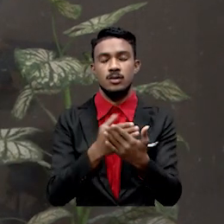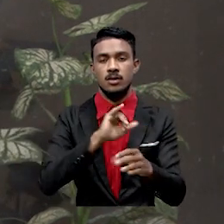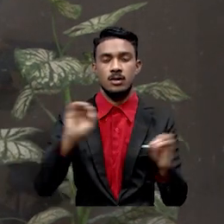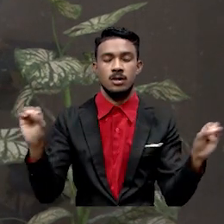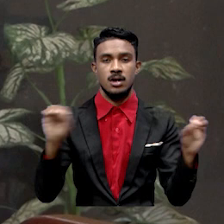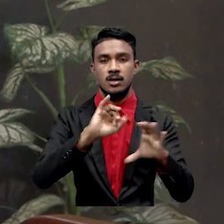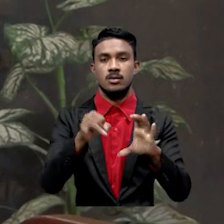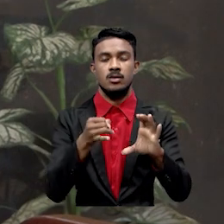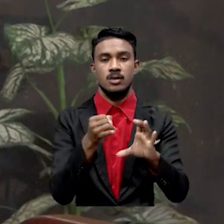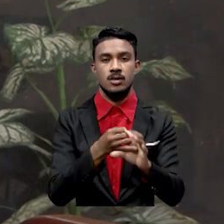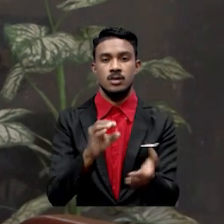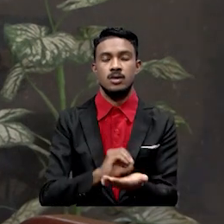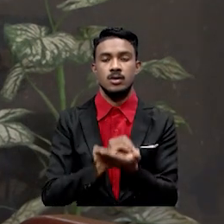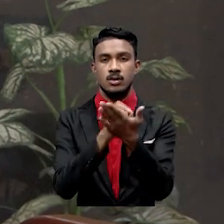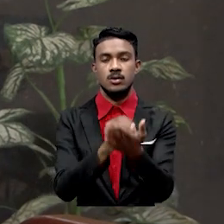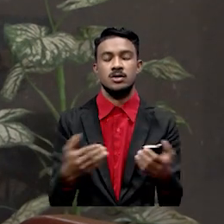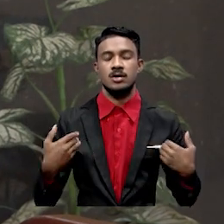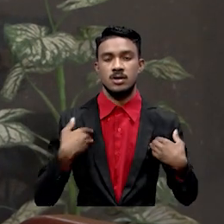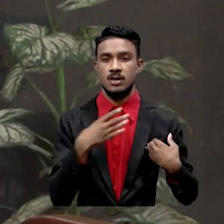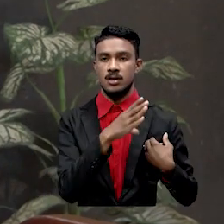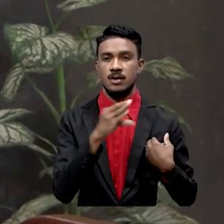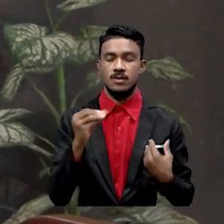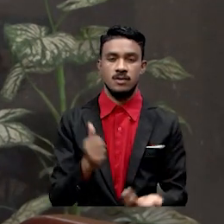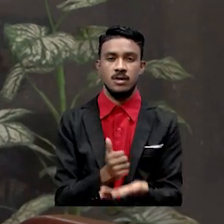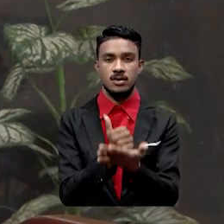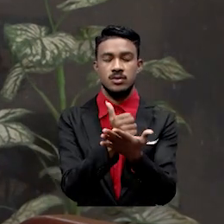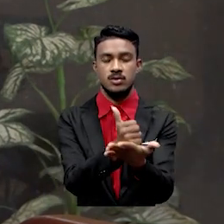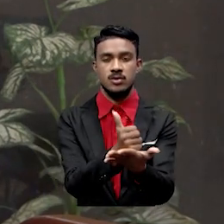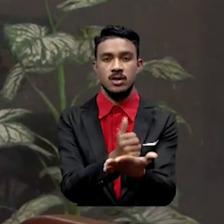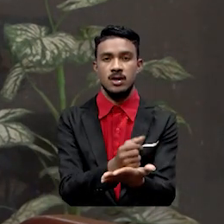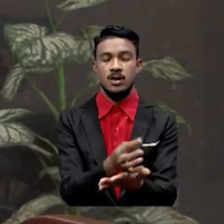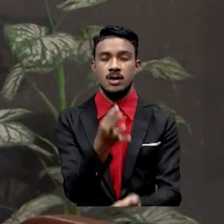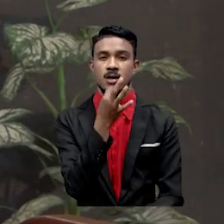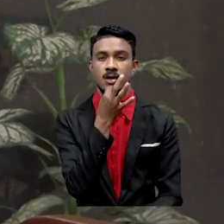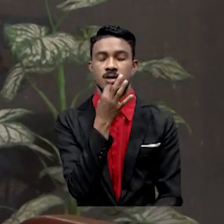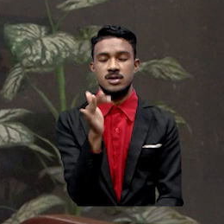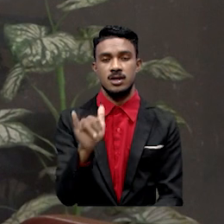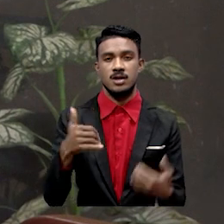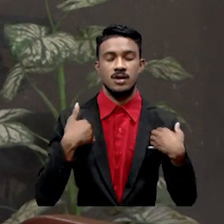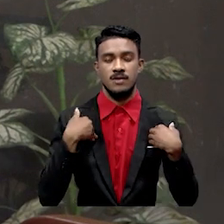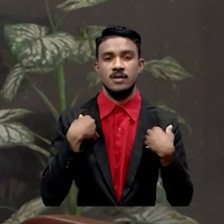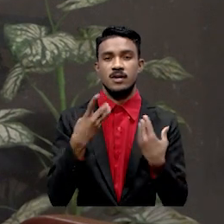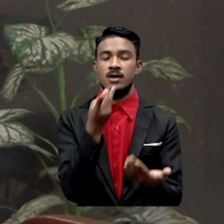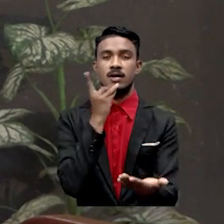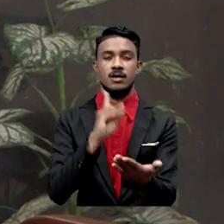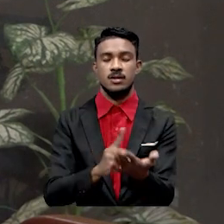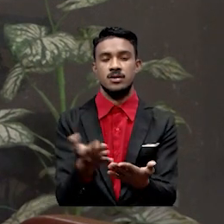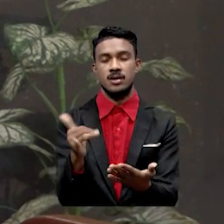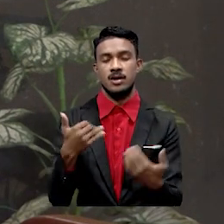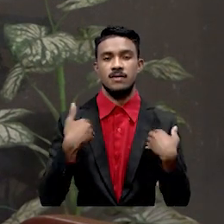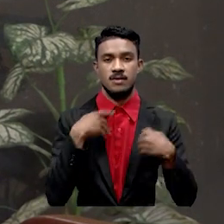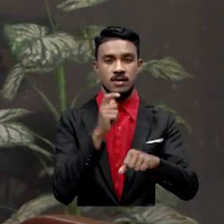Raiwa. To asistensi humanitarine, liliu ayahan lusi sentro siramas iha deklarasang ruma iha situasang